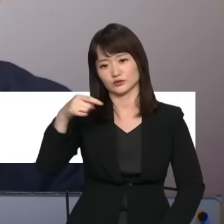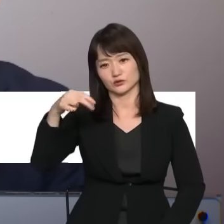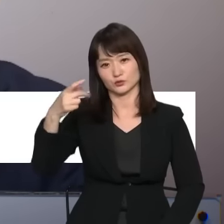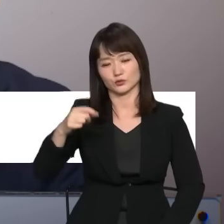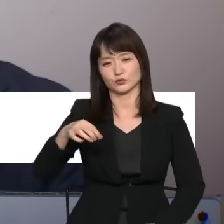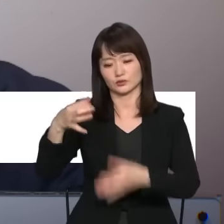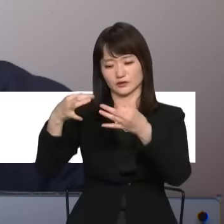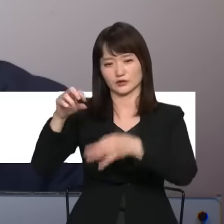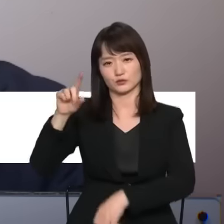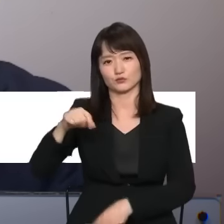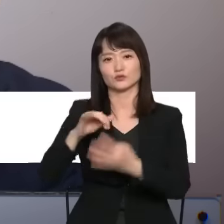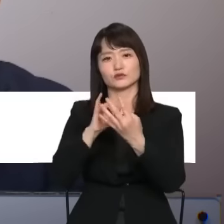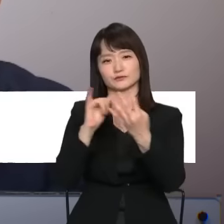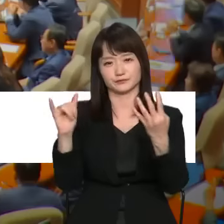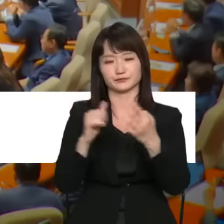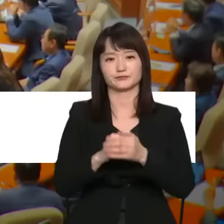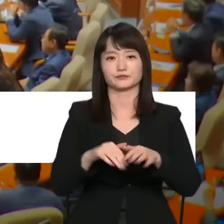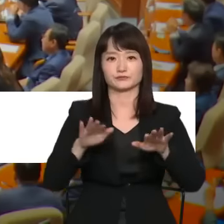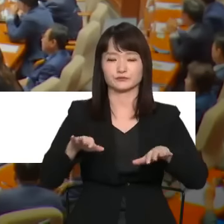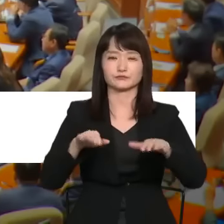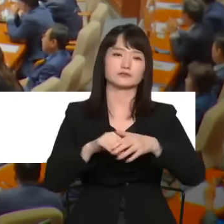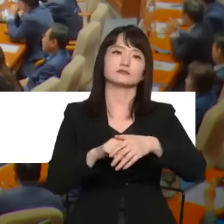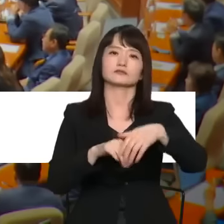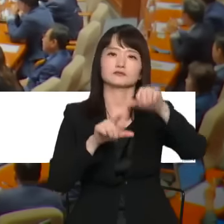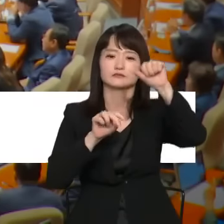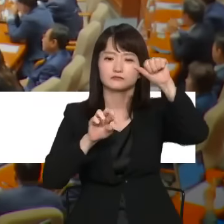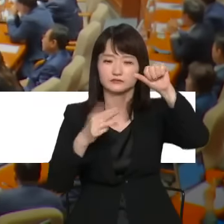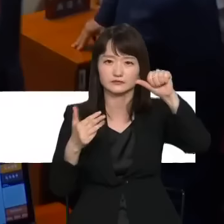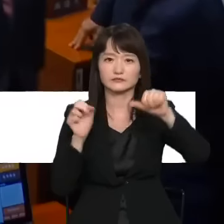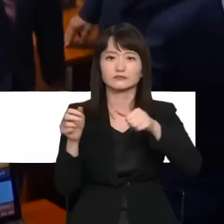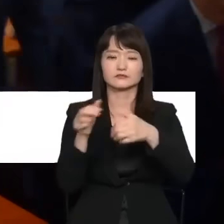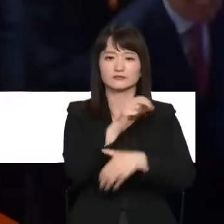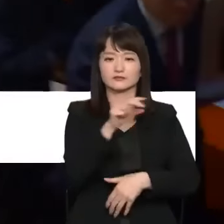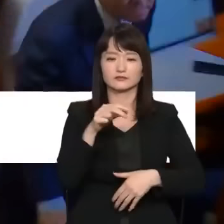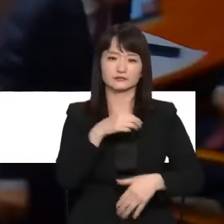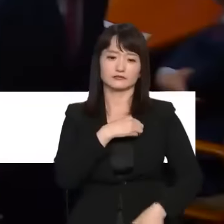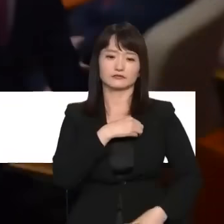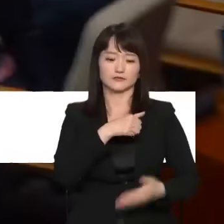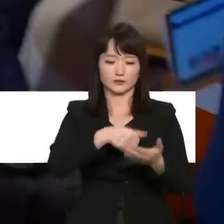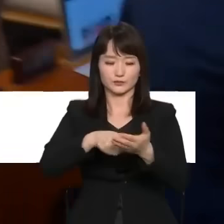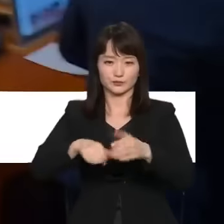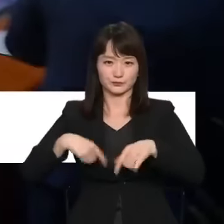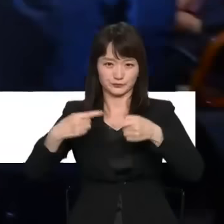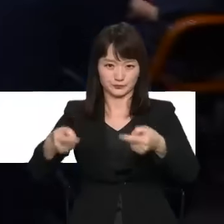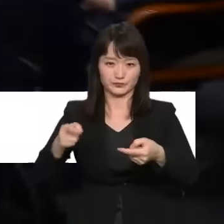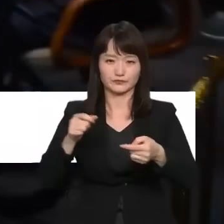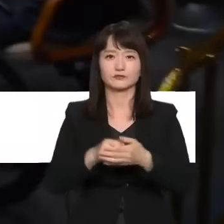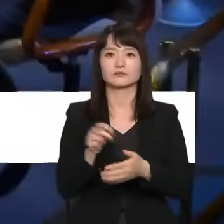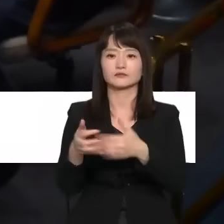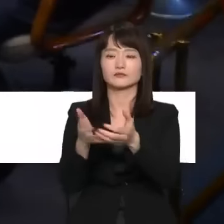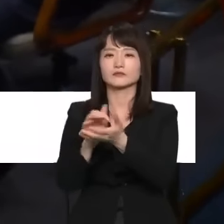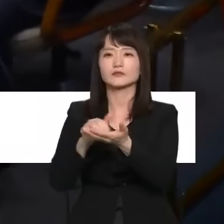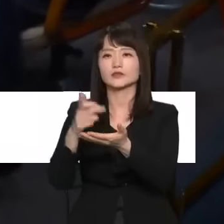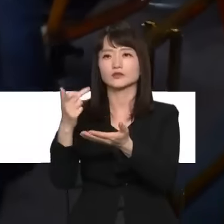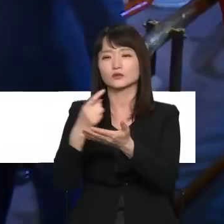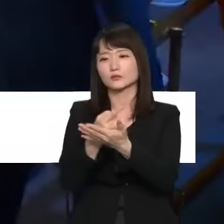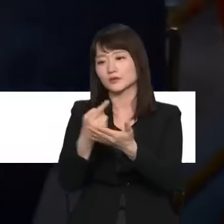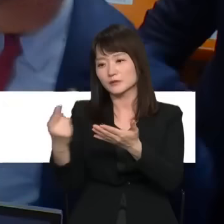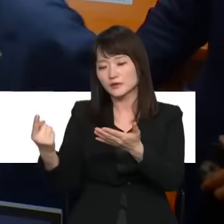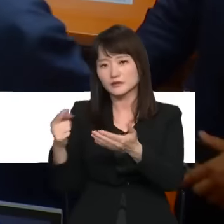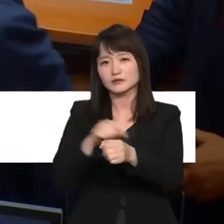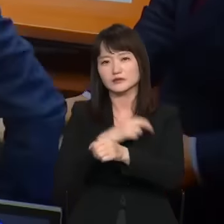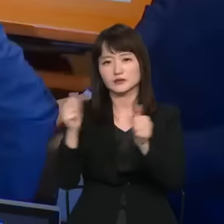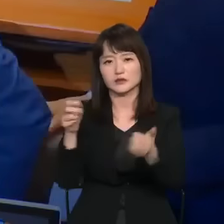모두 4명입니다. 오는 28일 여야 의원 모두가 표결에 참여할 경우 여당에서 17표 이상이 이탈하면